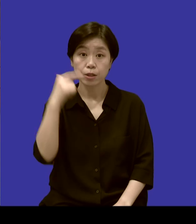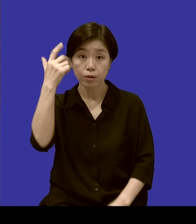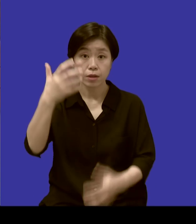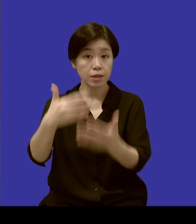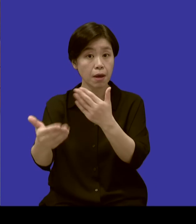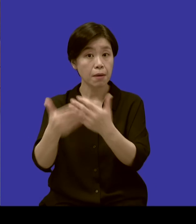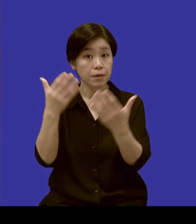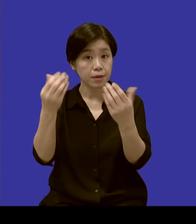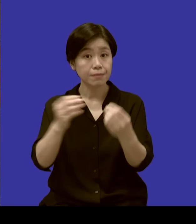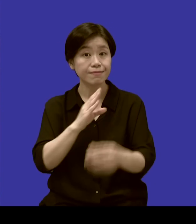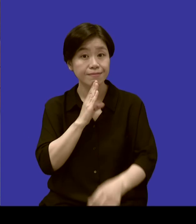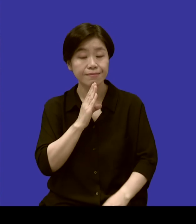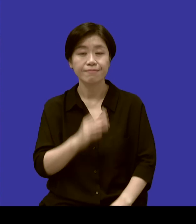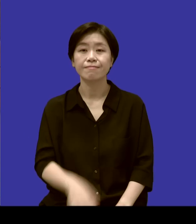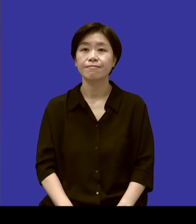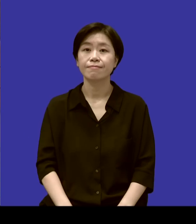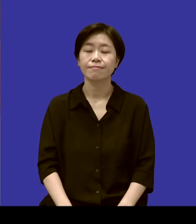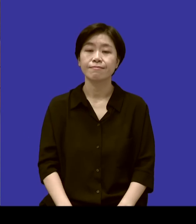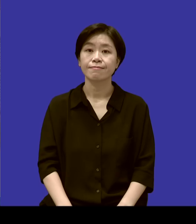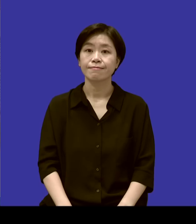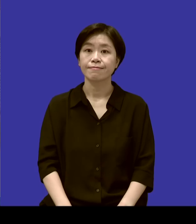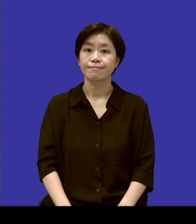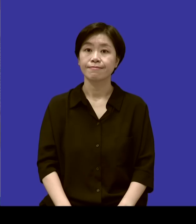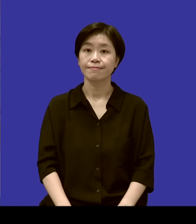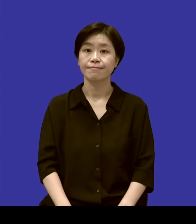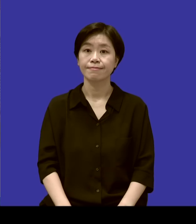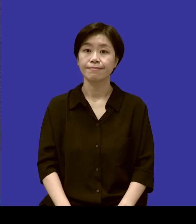체험하셨어요? 그래서 그때는